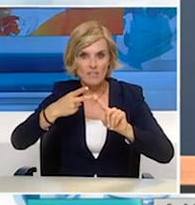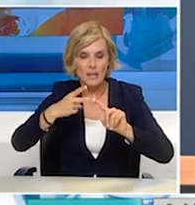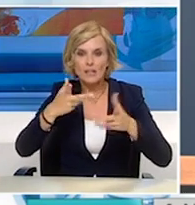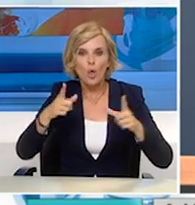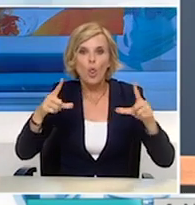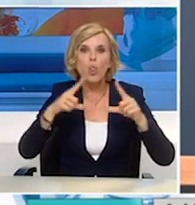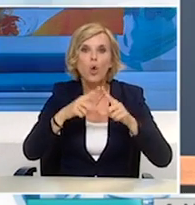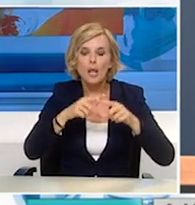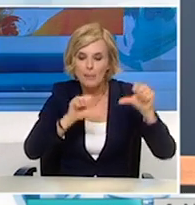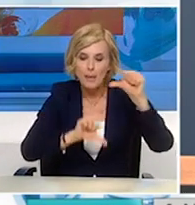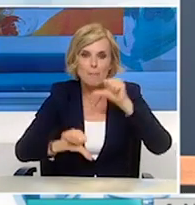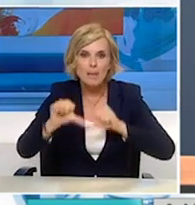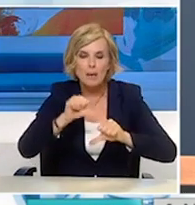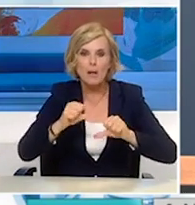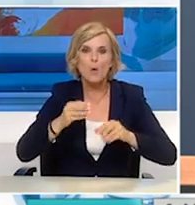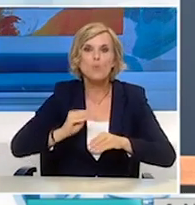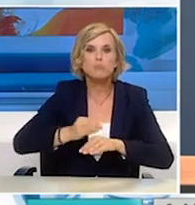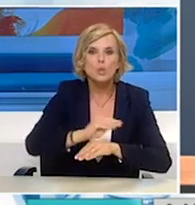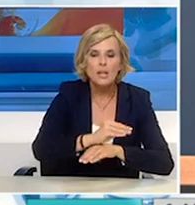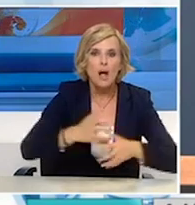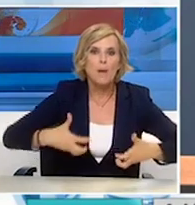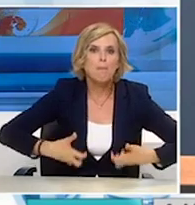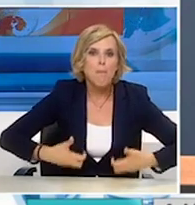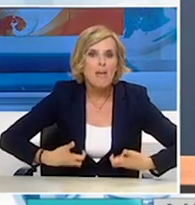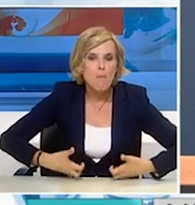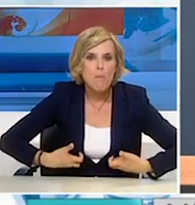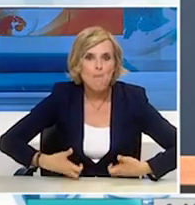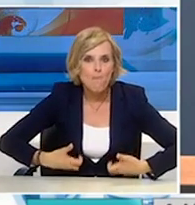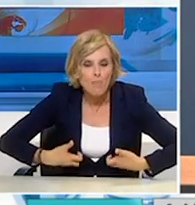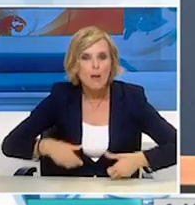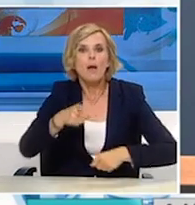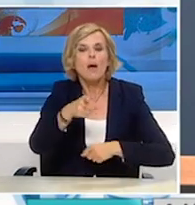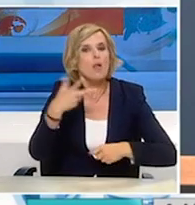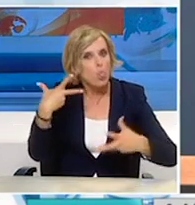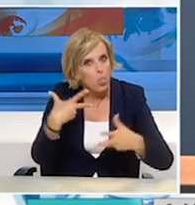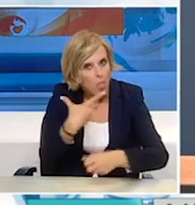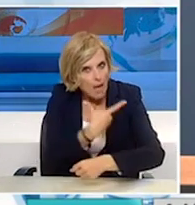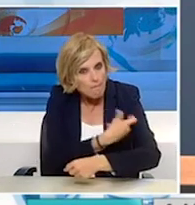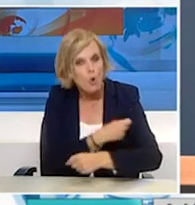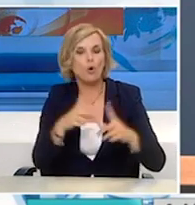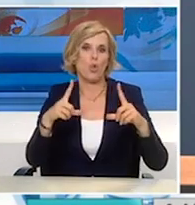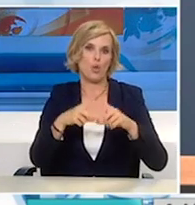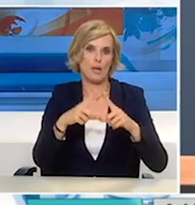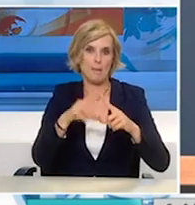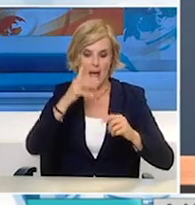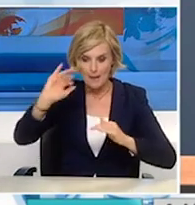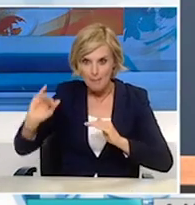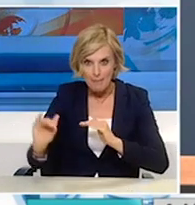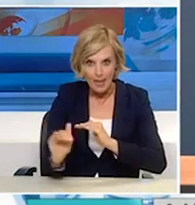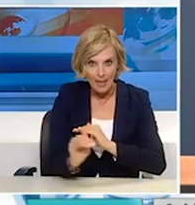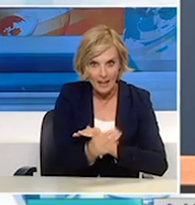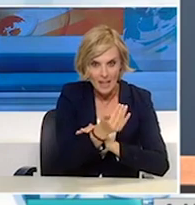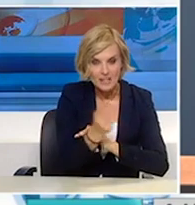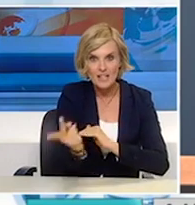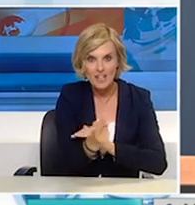πίθηκη. Δηλαδή θηλαστικά τα οποία έχουν παρόμοια συμπεριφορά με τον άνθρωπο. Αν περάσει αυτή τη φάση, πάει στη φάση